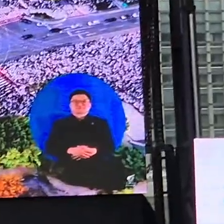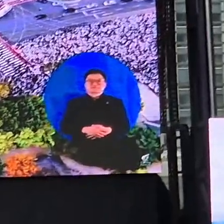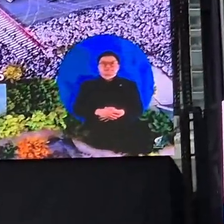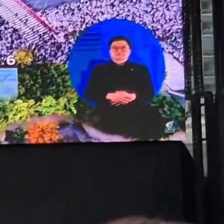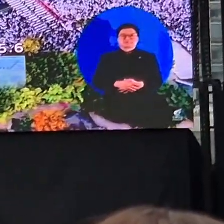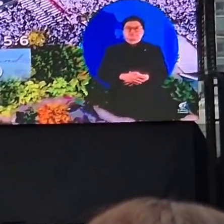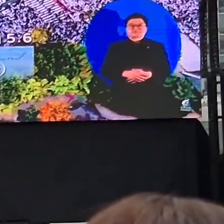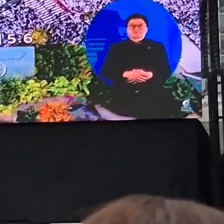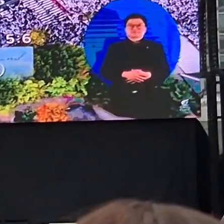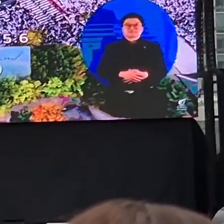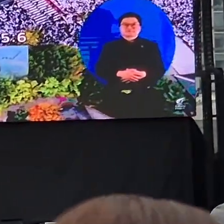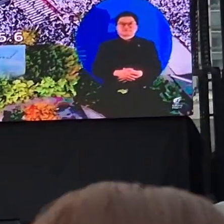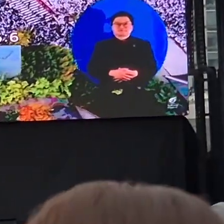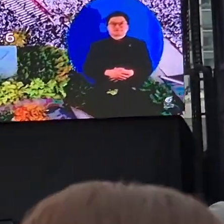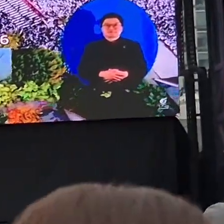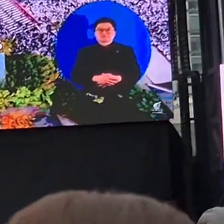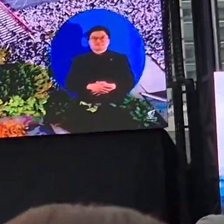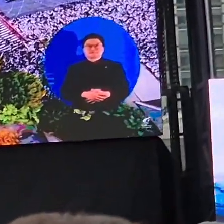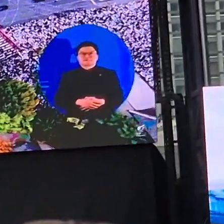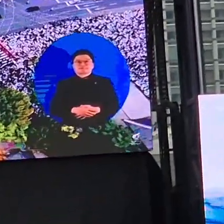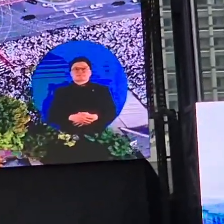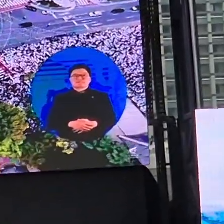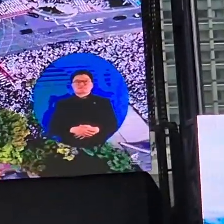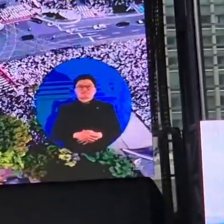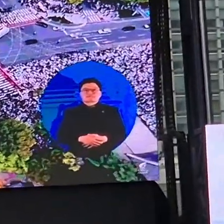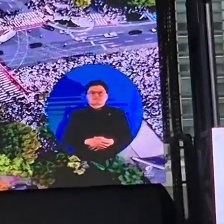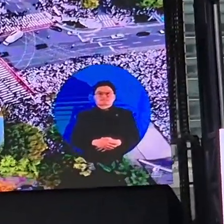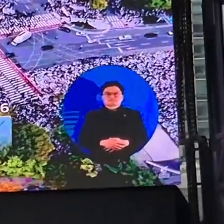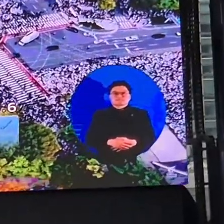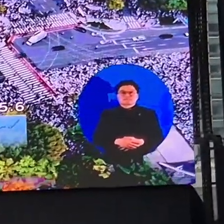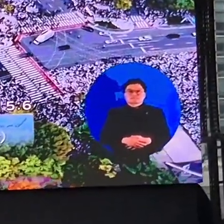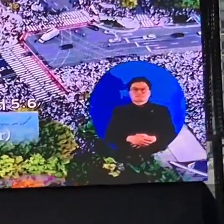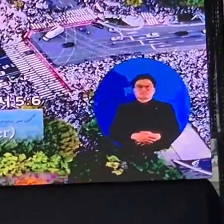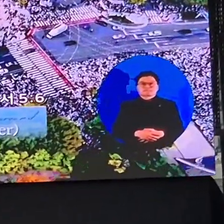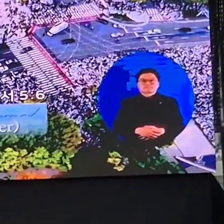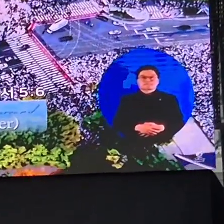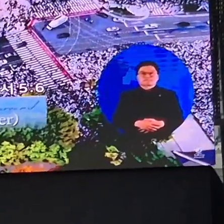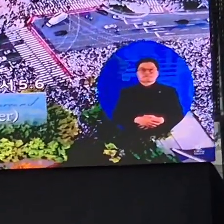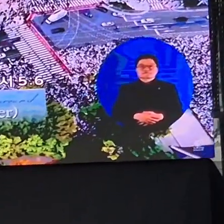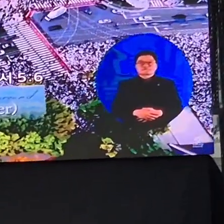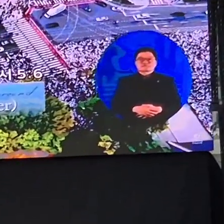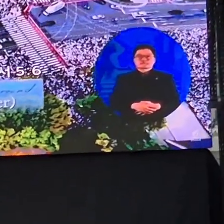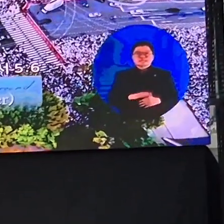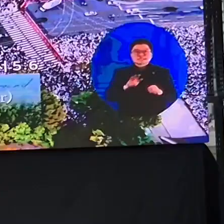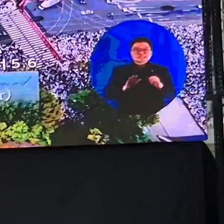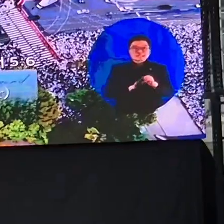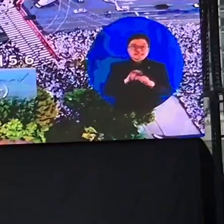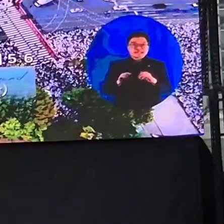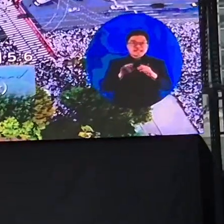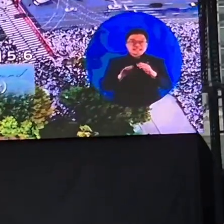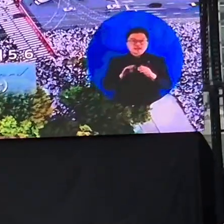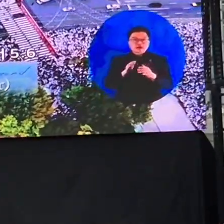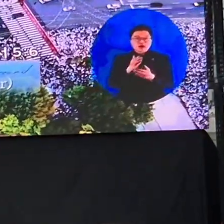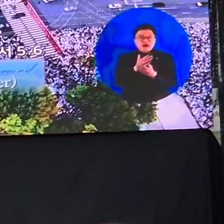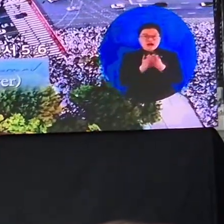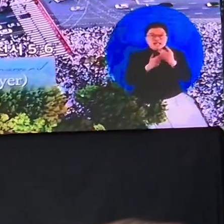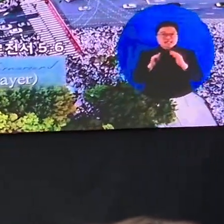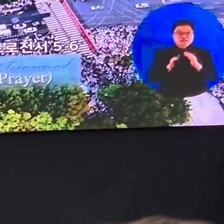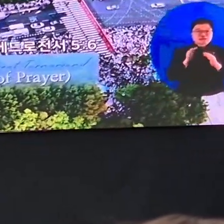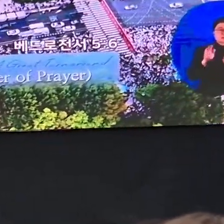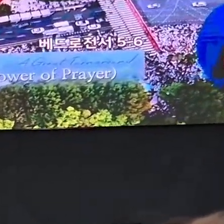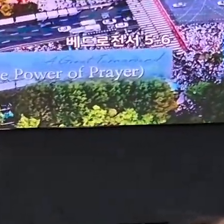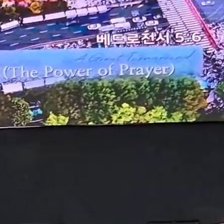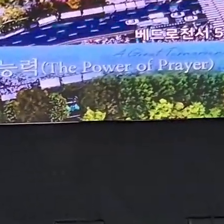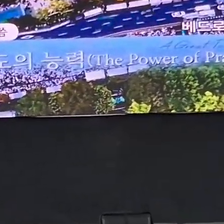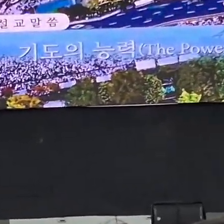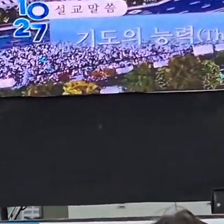church has been affected by the moral decline of our secular society. 사랑 안에서 한 가족이 된 우리는 미국 교회가